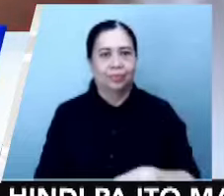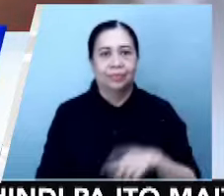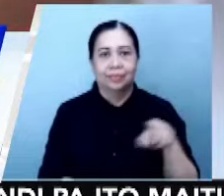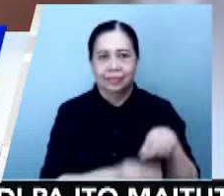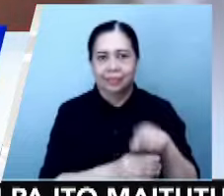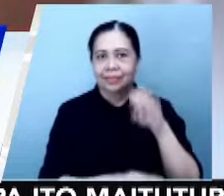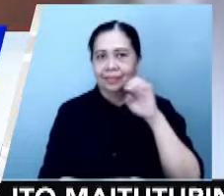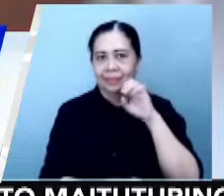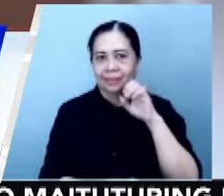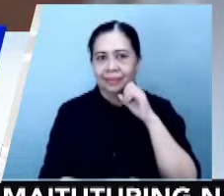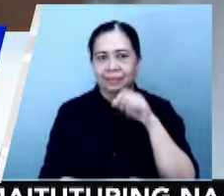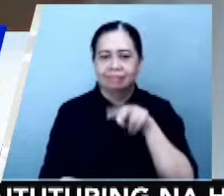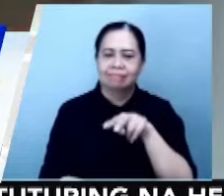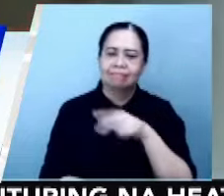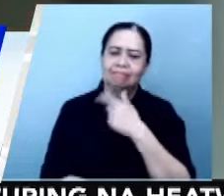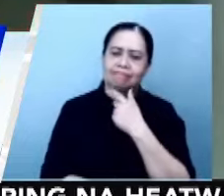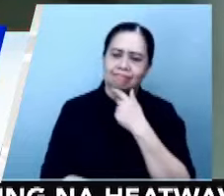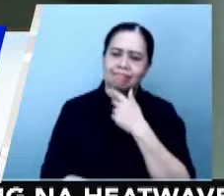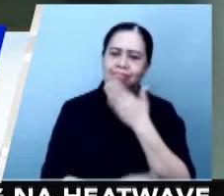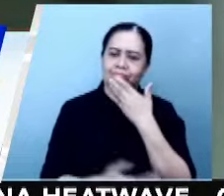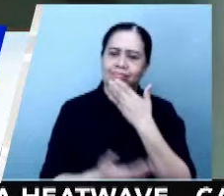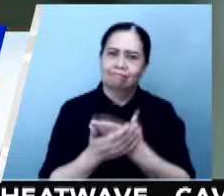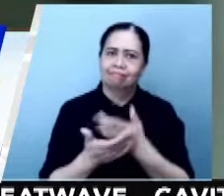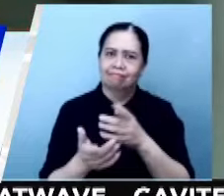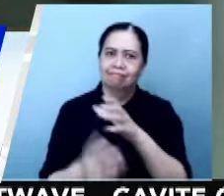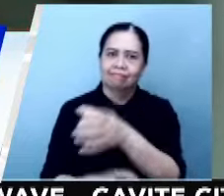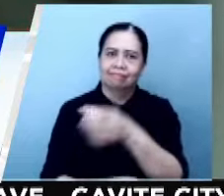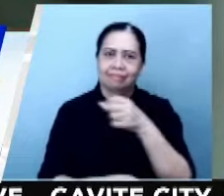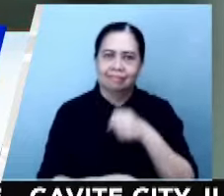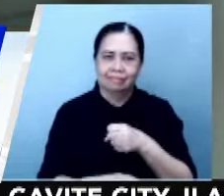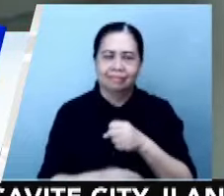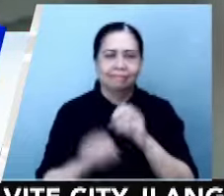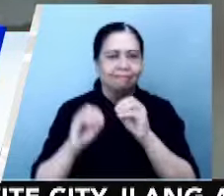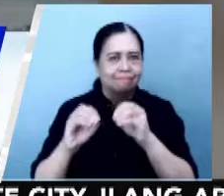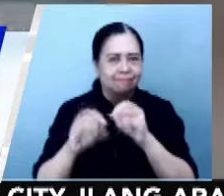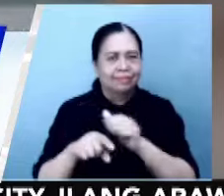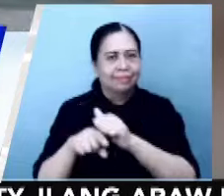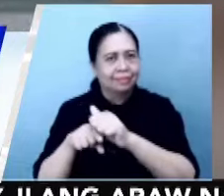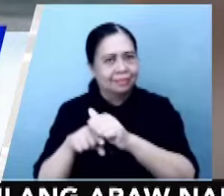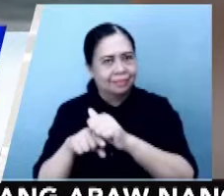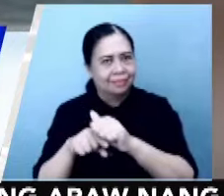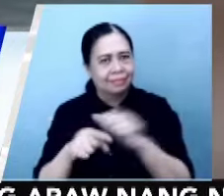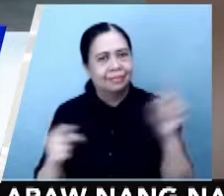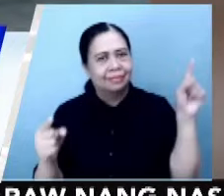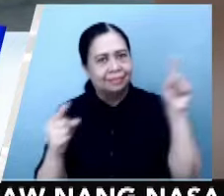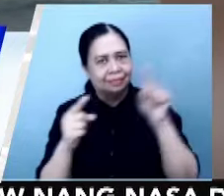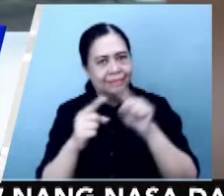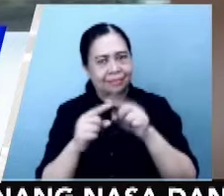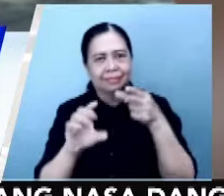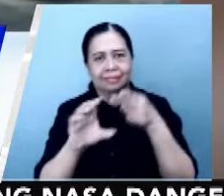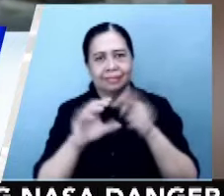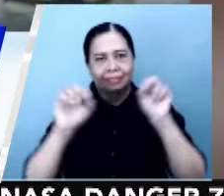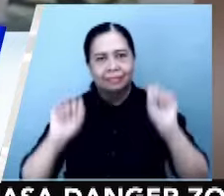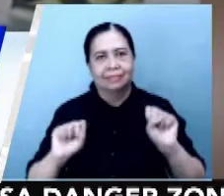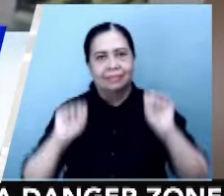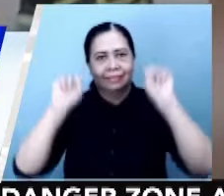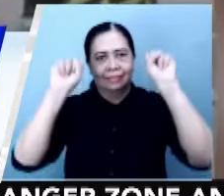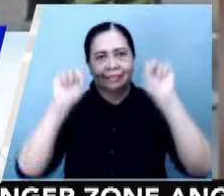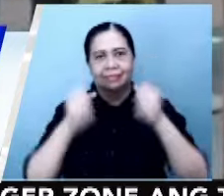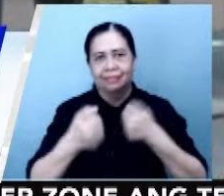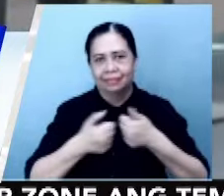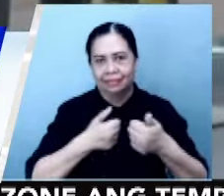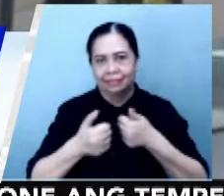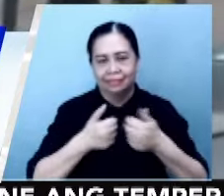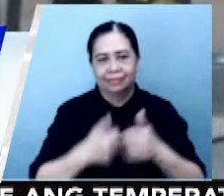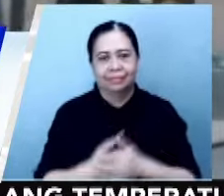mga nakitaan niya ng potensyal na hinubog at sinanay hanggang makasali sa weightlifting competitions. Hindi